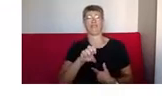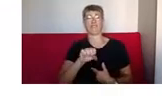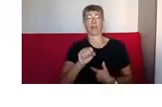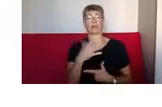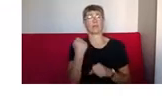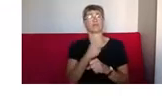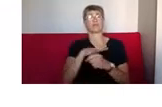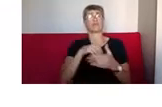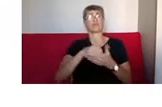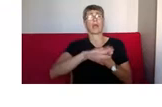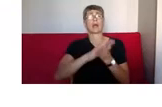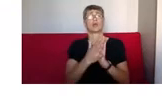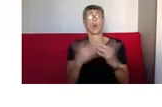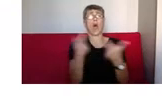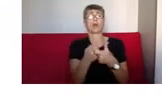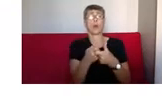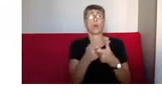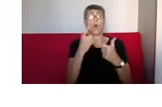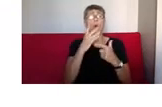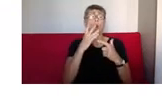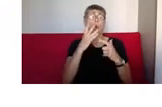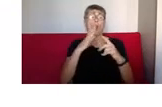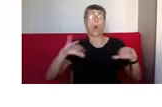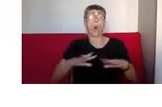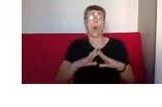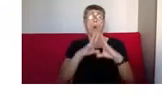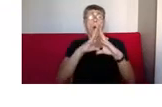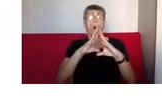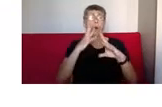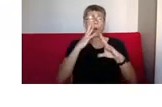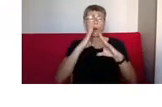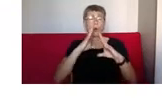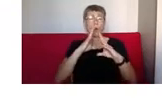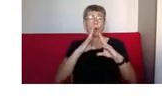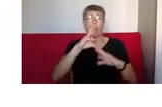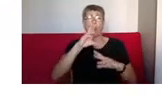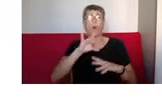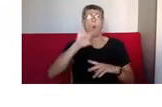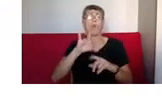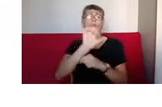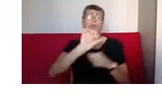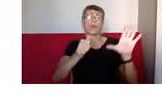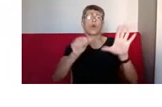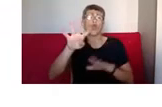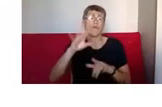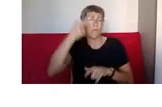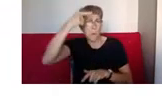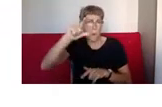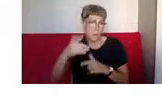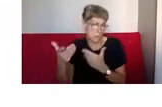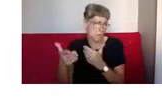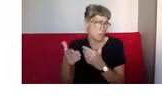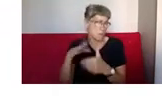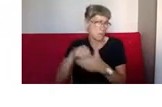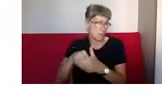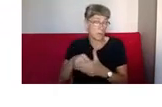plus précisément à l'ADAPT Rhône, métropole de Lyon. Et de nombreuses années parce qu'en fait, j'étais au début de cette semaine pour